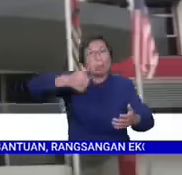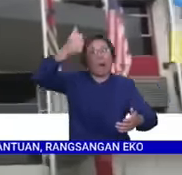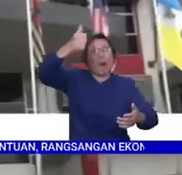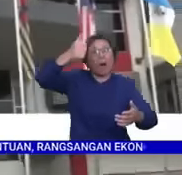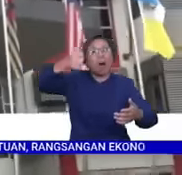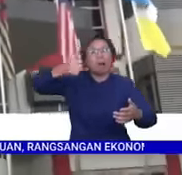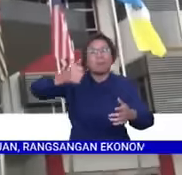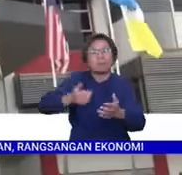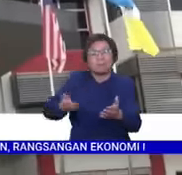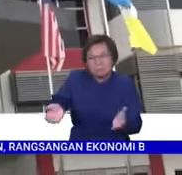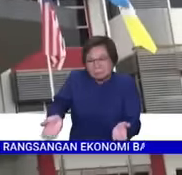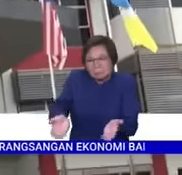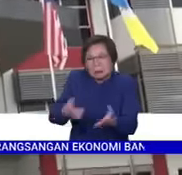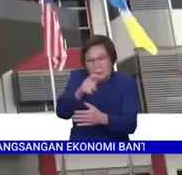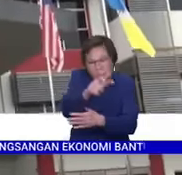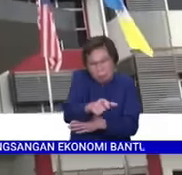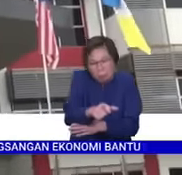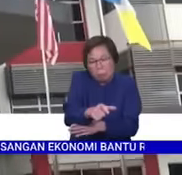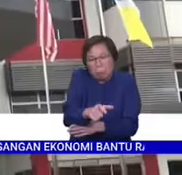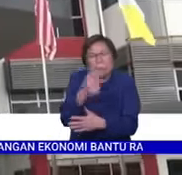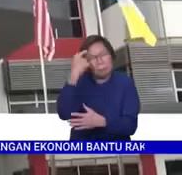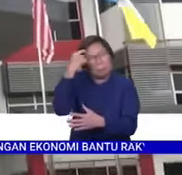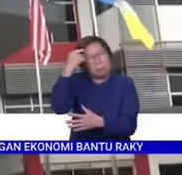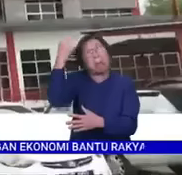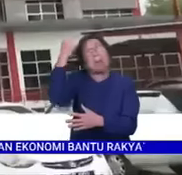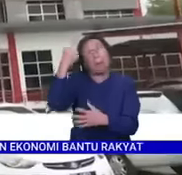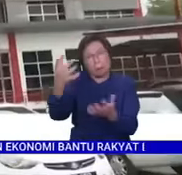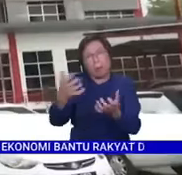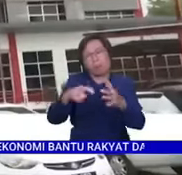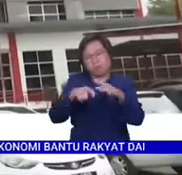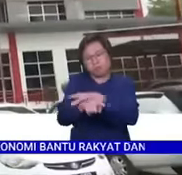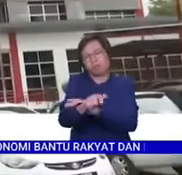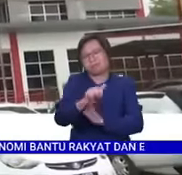yang mendorong individu membunuh diri